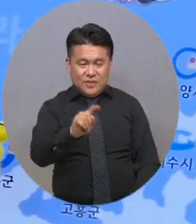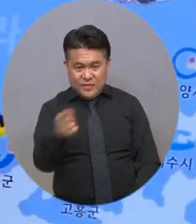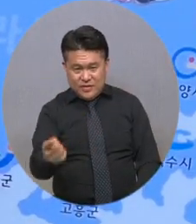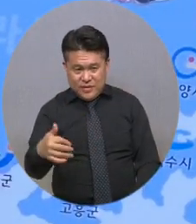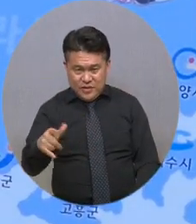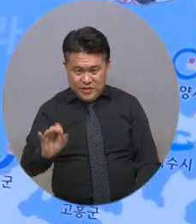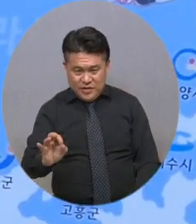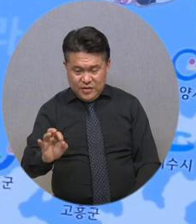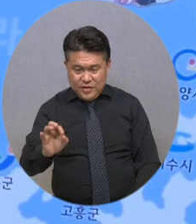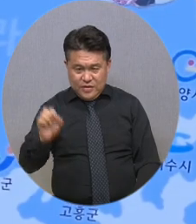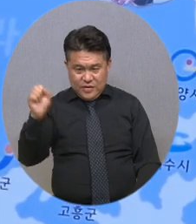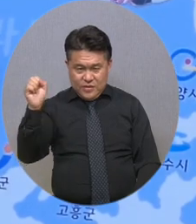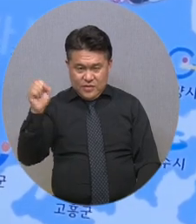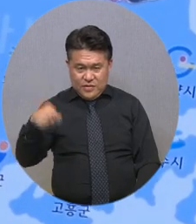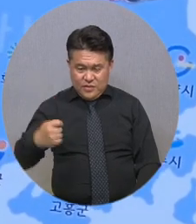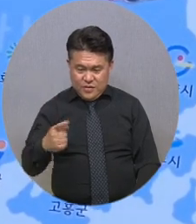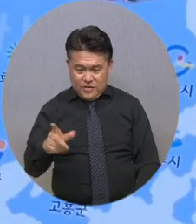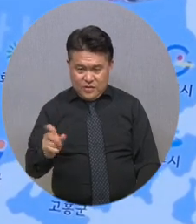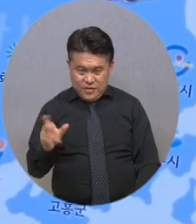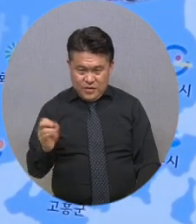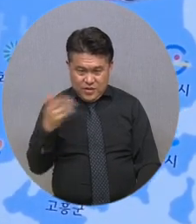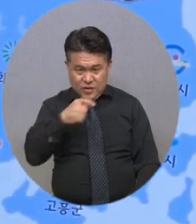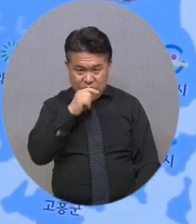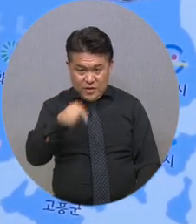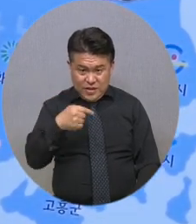광양, 여수, 띠디디디디디디디디. 자,